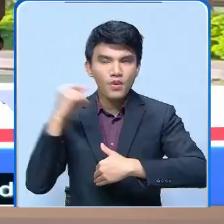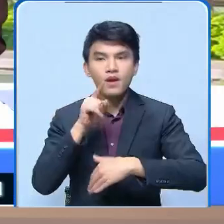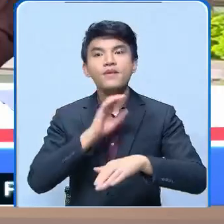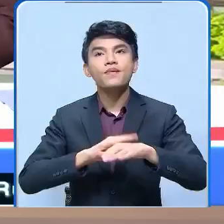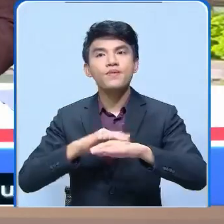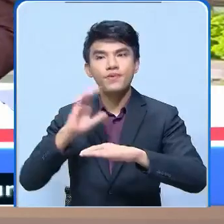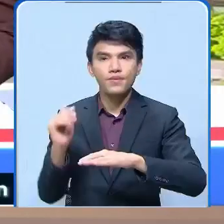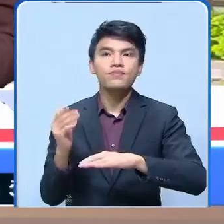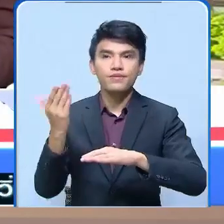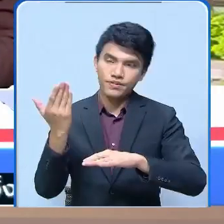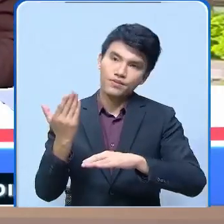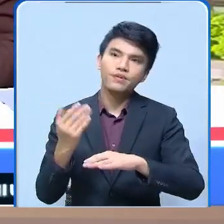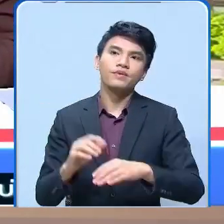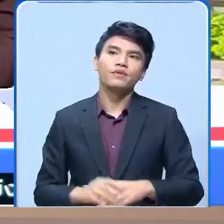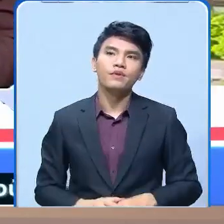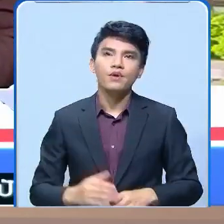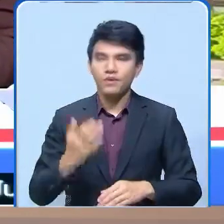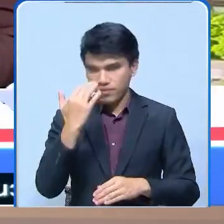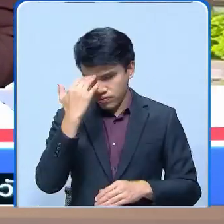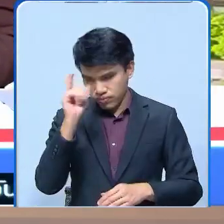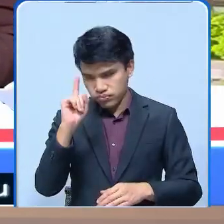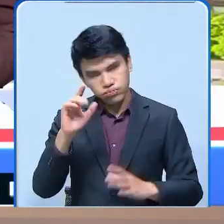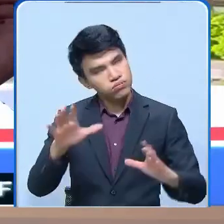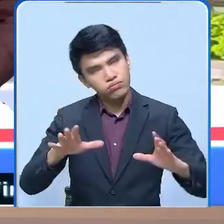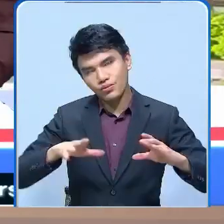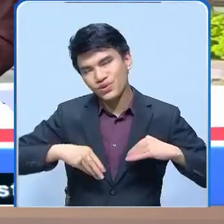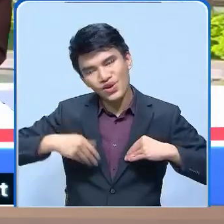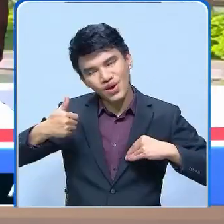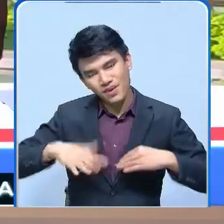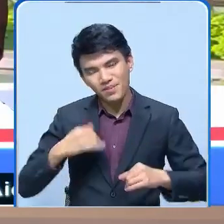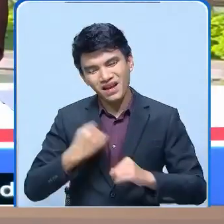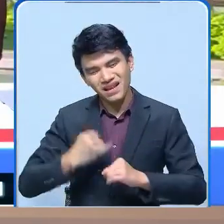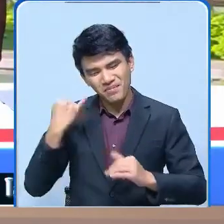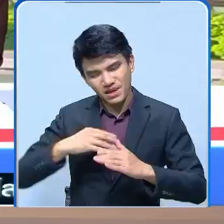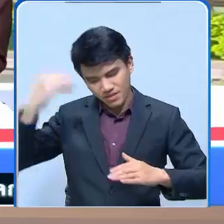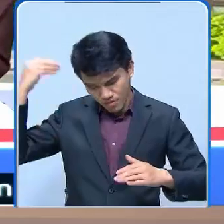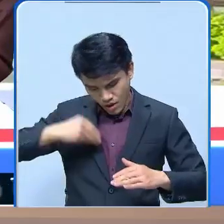กันหน่อยแล้วต้องแต่เค้าอย่างว่าแหละคนก็ถอดใจรับกันไม่หวัดไม่ไหวเพราะมันไปก่อเรื่องไม่เว้นแต่ละวันเนี้ย